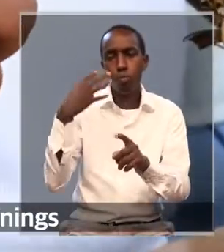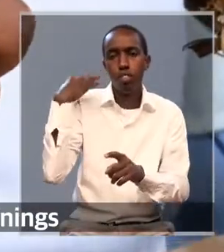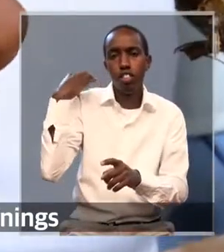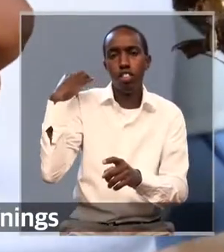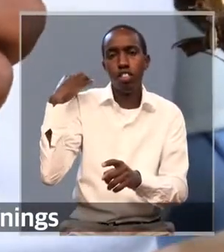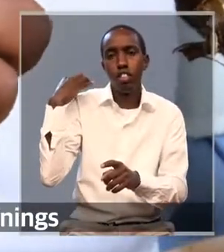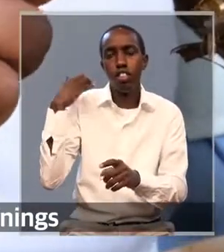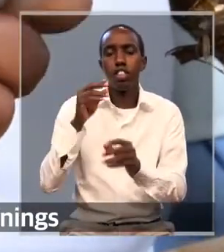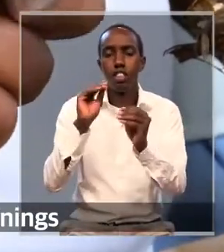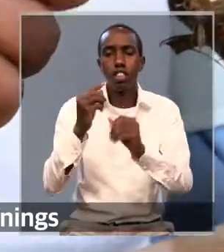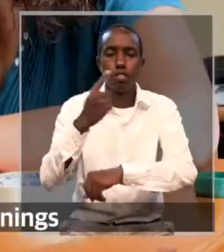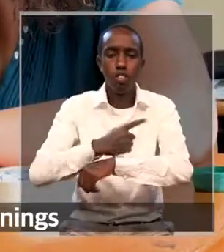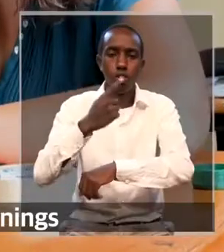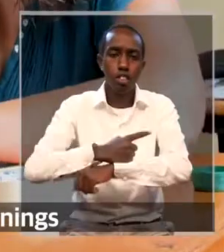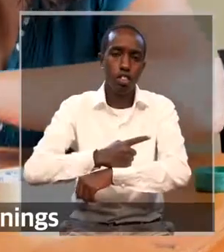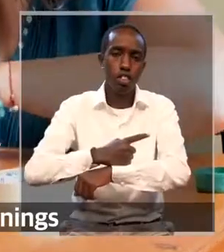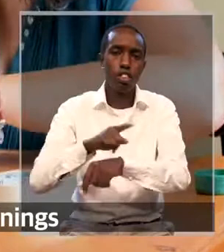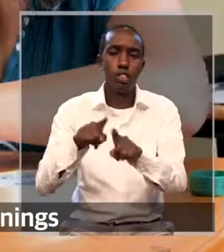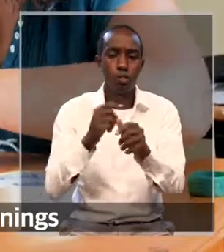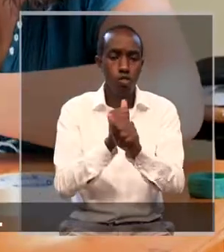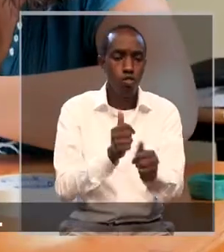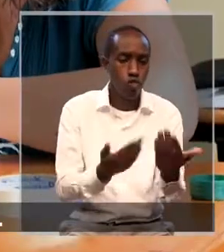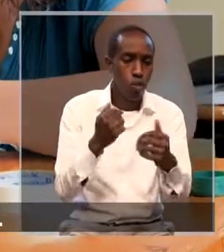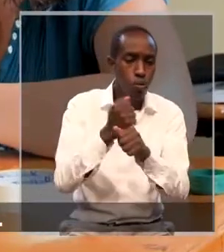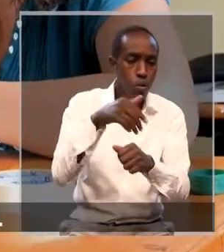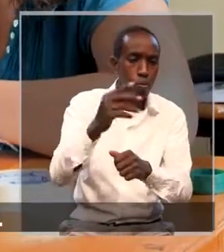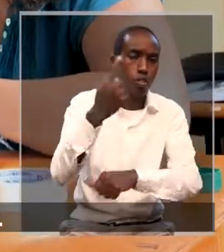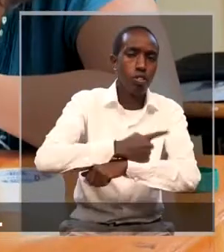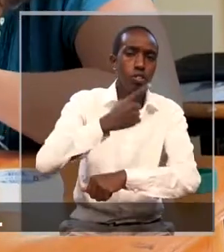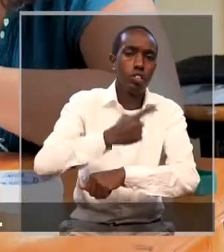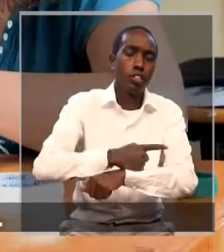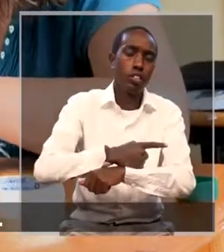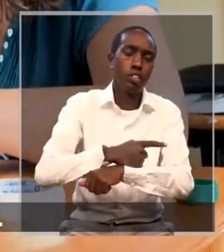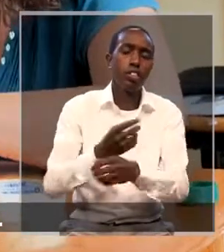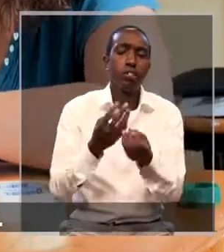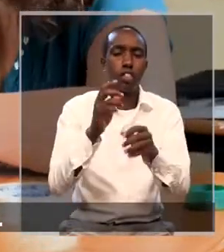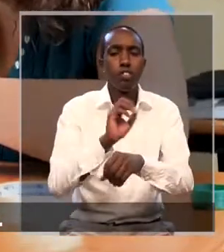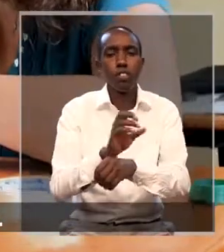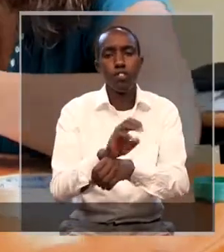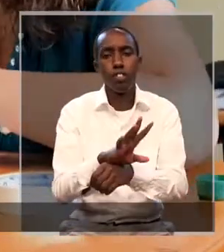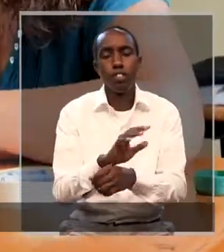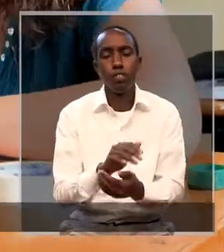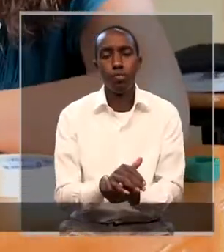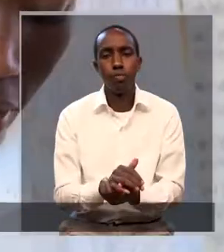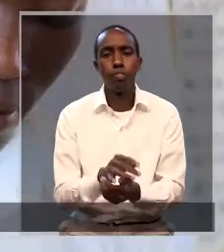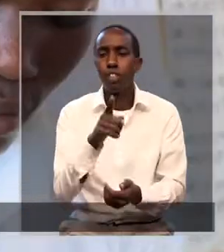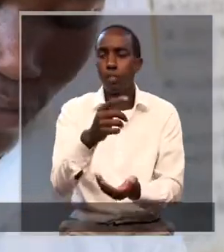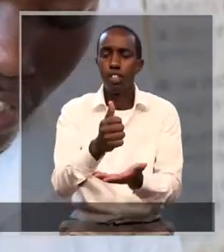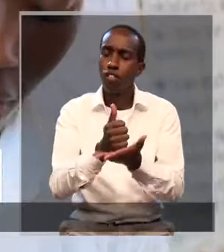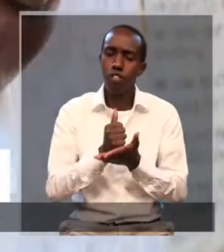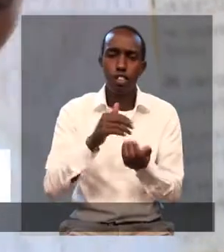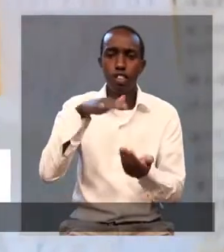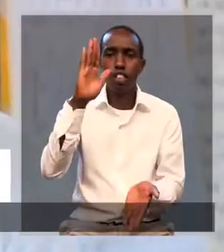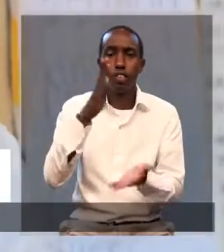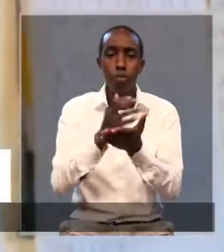VSO babahugura umunsi ku wundi bakana bakurikirana mu kazi kabo ka buri munsi babaha inama ibi biragufashe